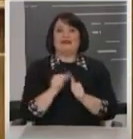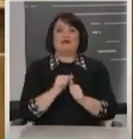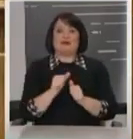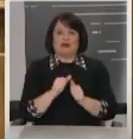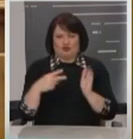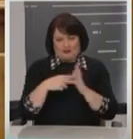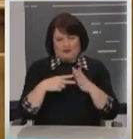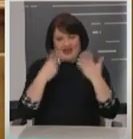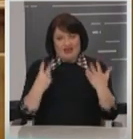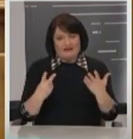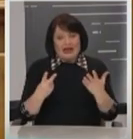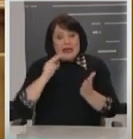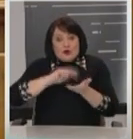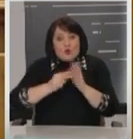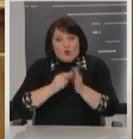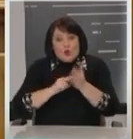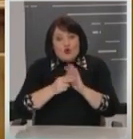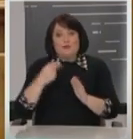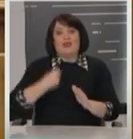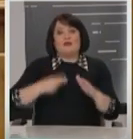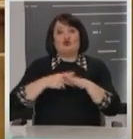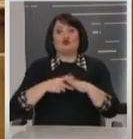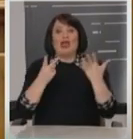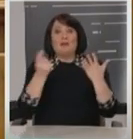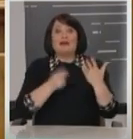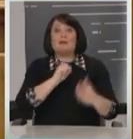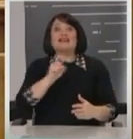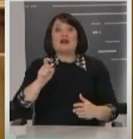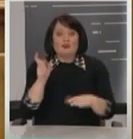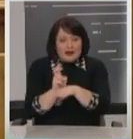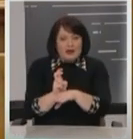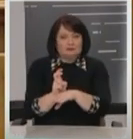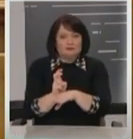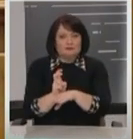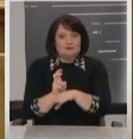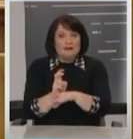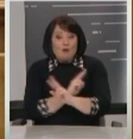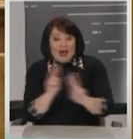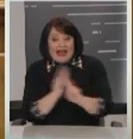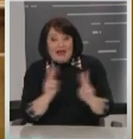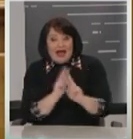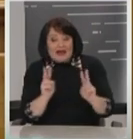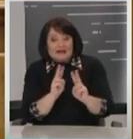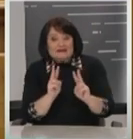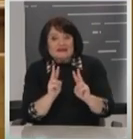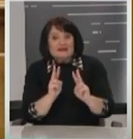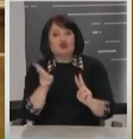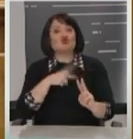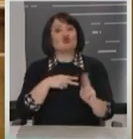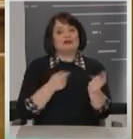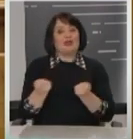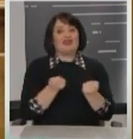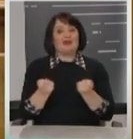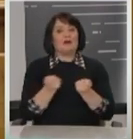2017 έχουμε εξοικονομήσει για το Δημόσιο Ταμείο 7,5 εκατομμύρια από την εκαθάριση και τη χρηστή διοίκηση του ΟΑΣΤ,